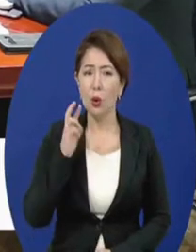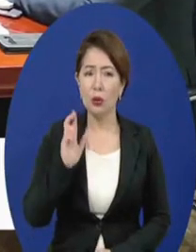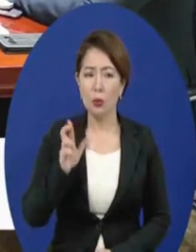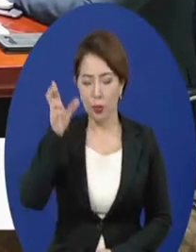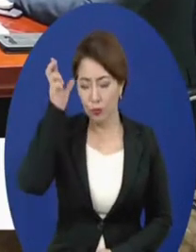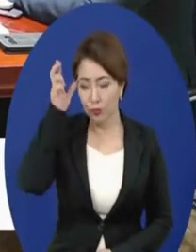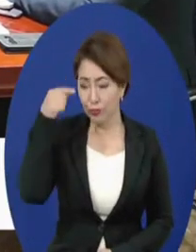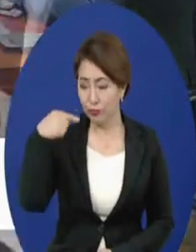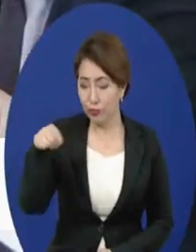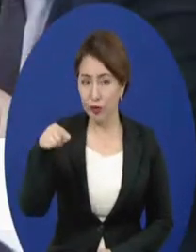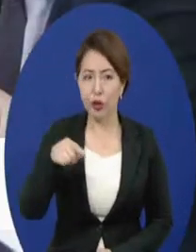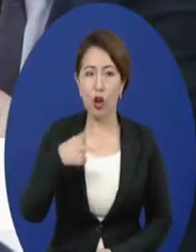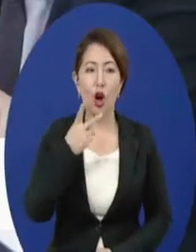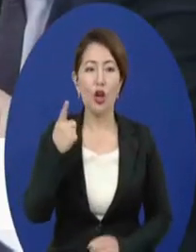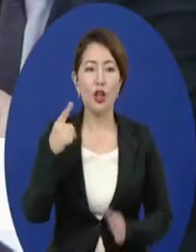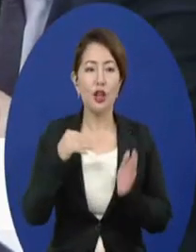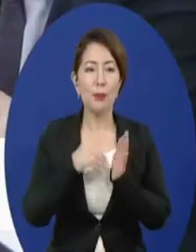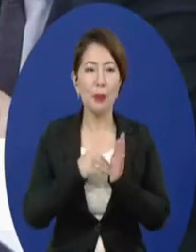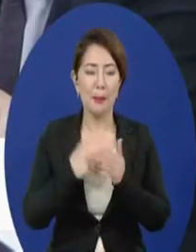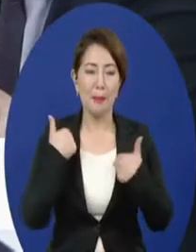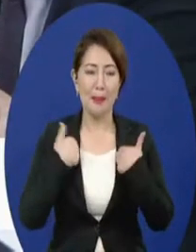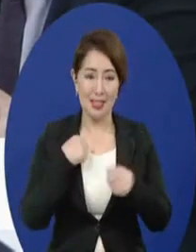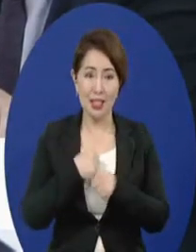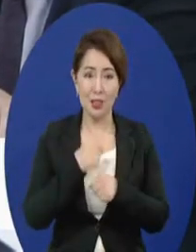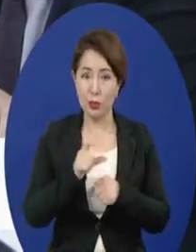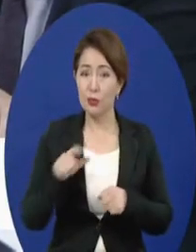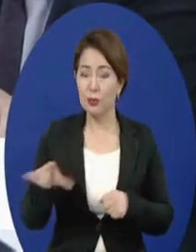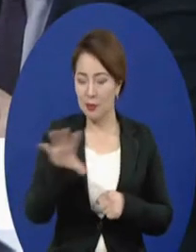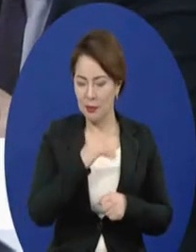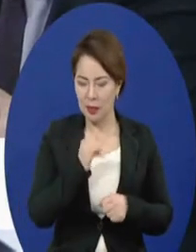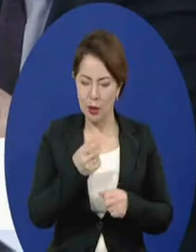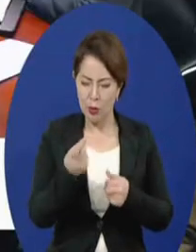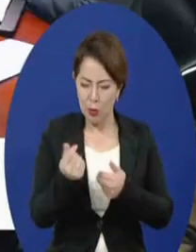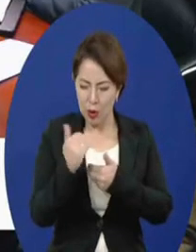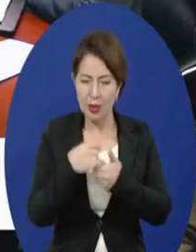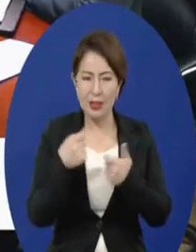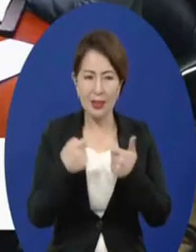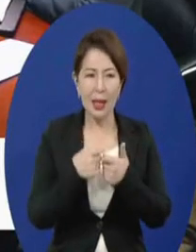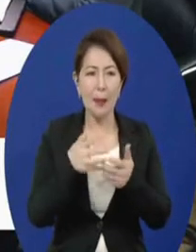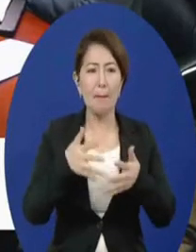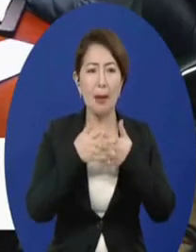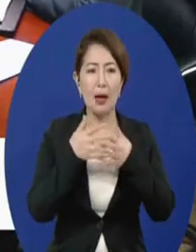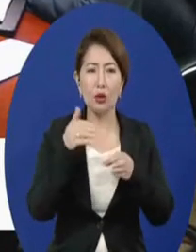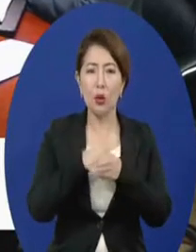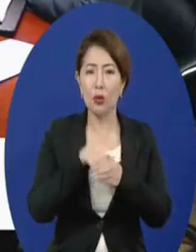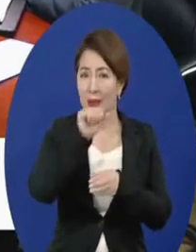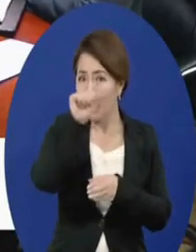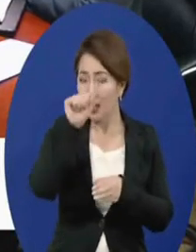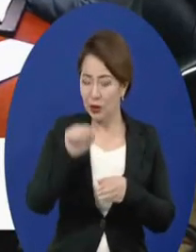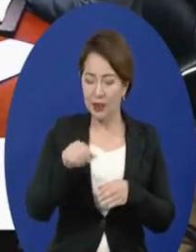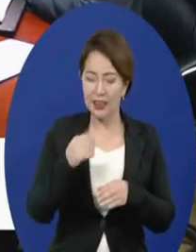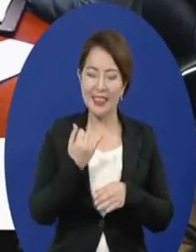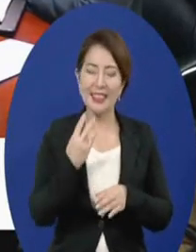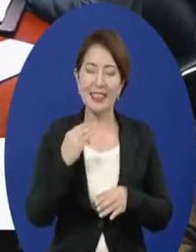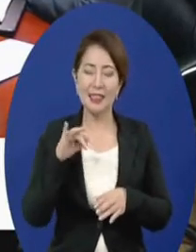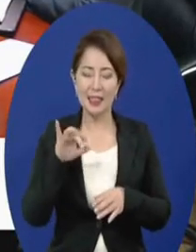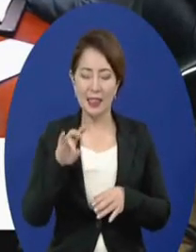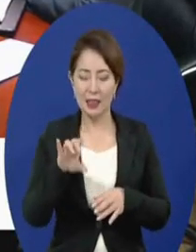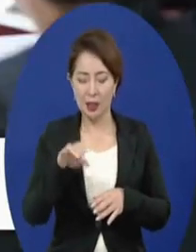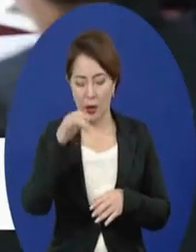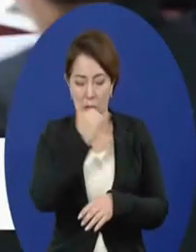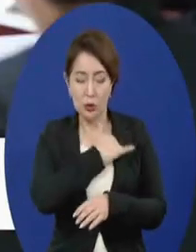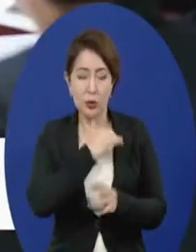Нийслэлийн боловсролын салбарт 21 мянган гаруй багш ажилтан ажиллаж байна. Тэднийг орлогод нийцсэн орон сууцнд хамруулах асуудлыг нийслэлийн удирдлагуудтай хамтран